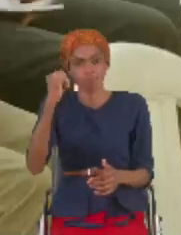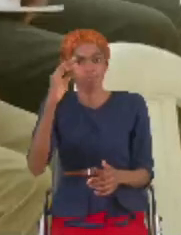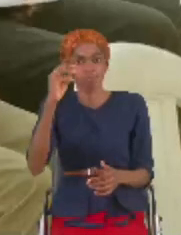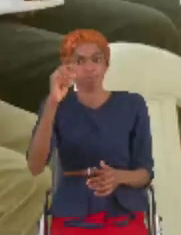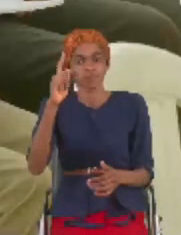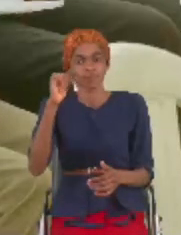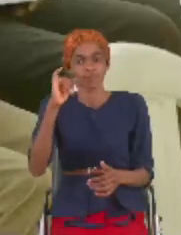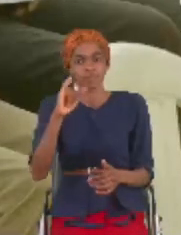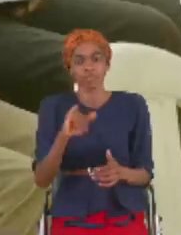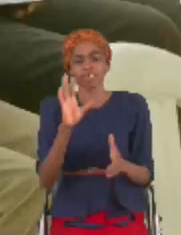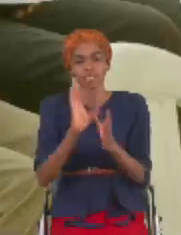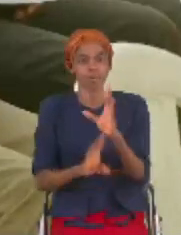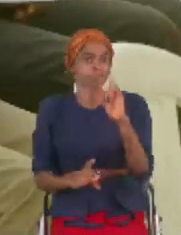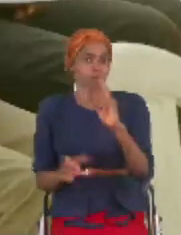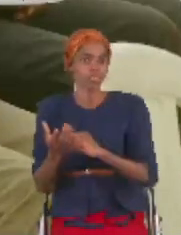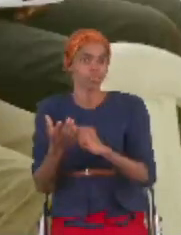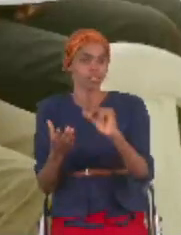5